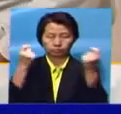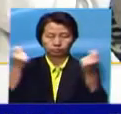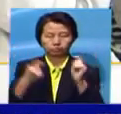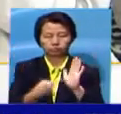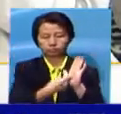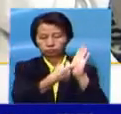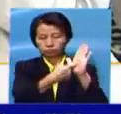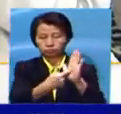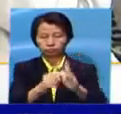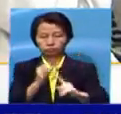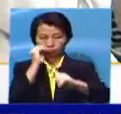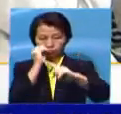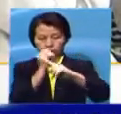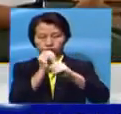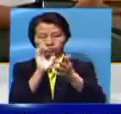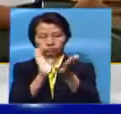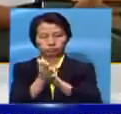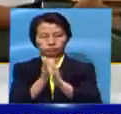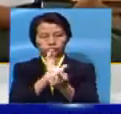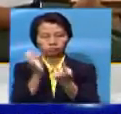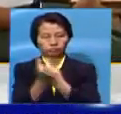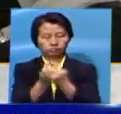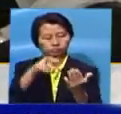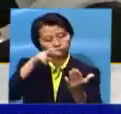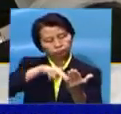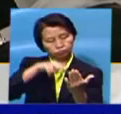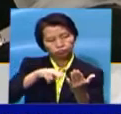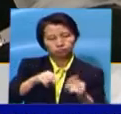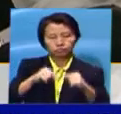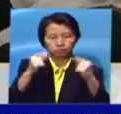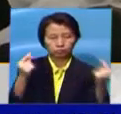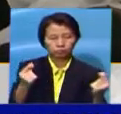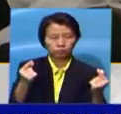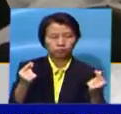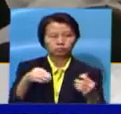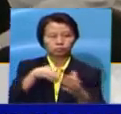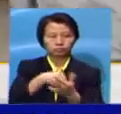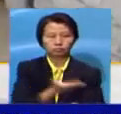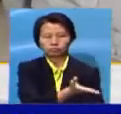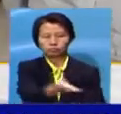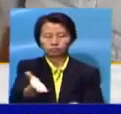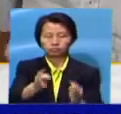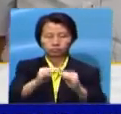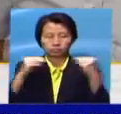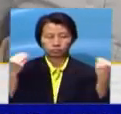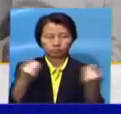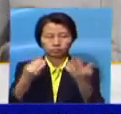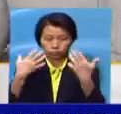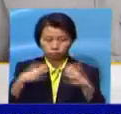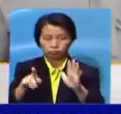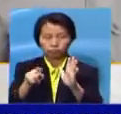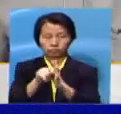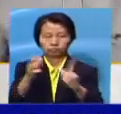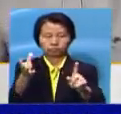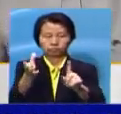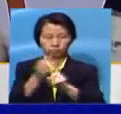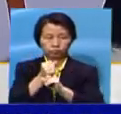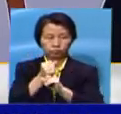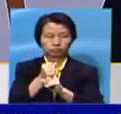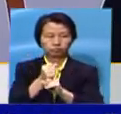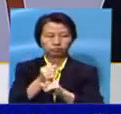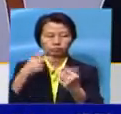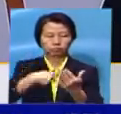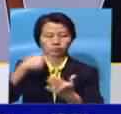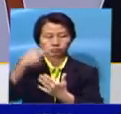menunjukkan objektif menjadikan budaya membaca al-quran secara santai dalam kalangan masyarakat tercapai